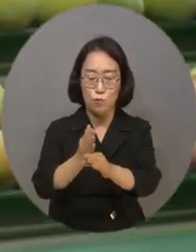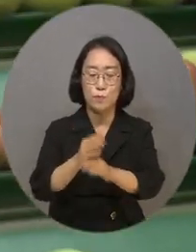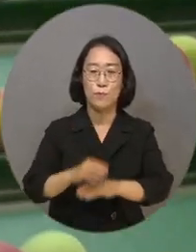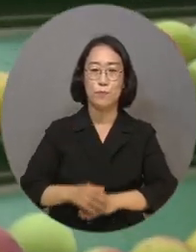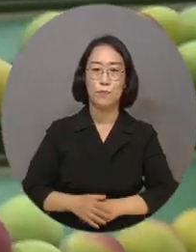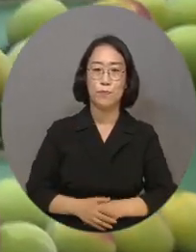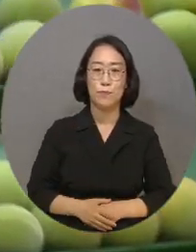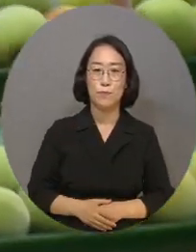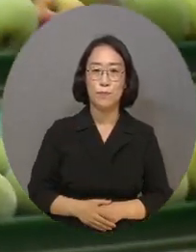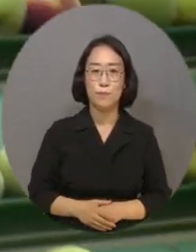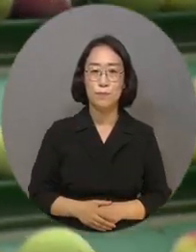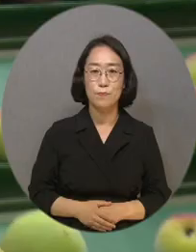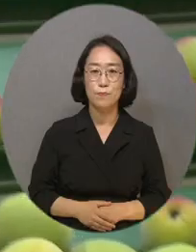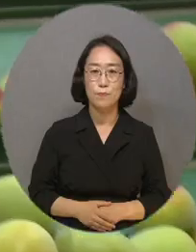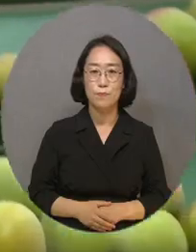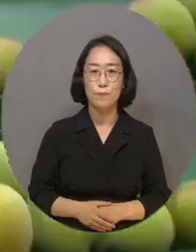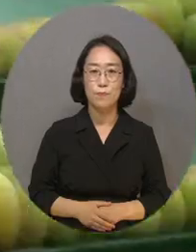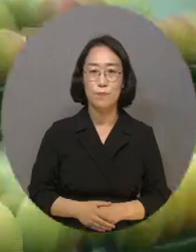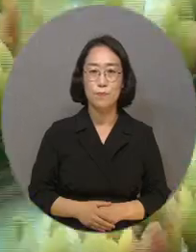뉴스 정의연입니다.